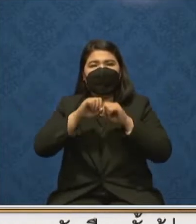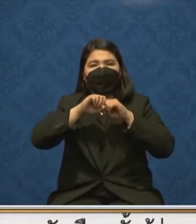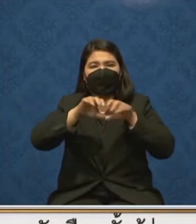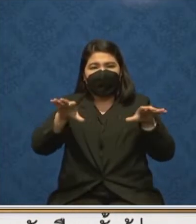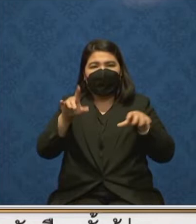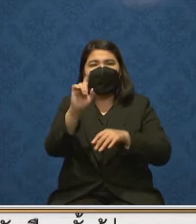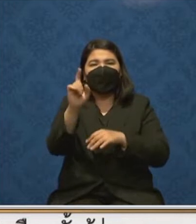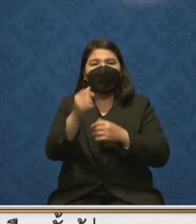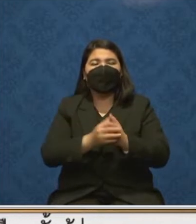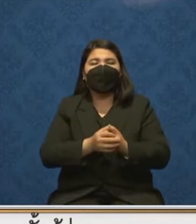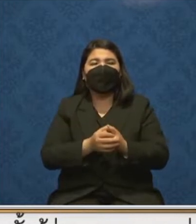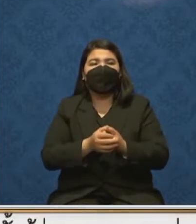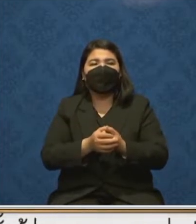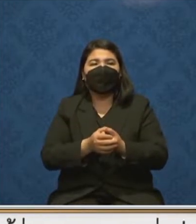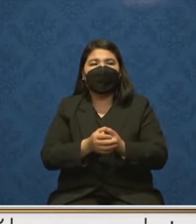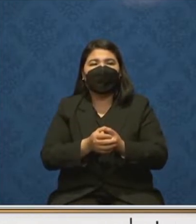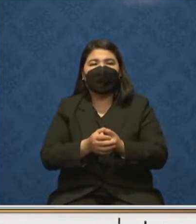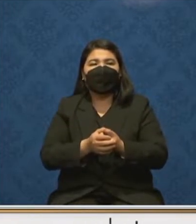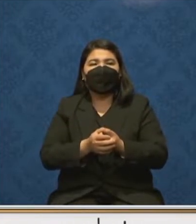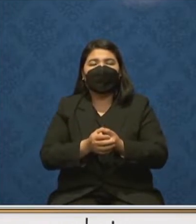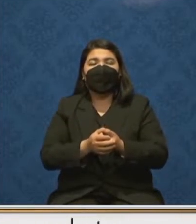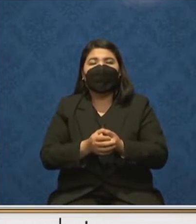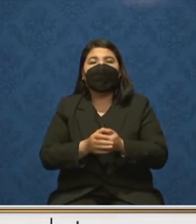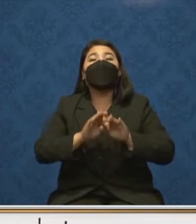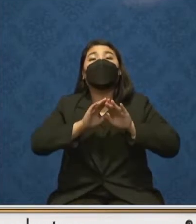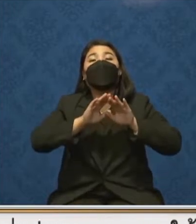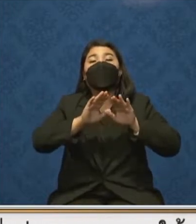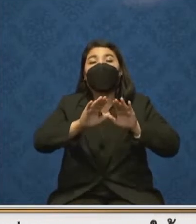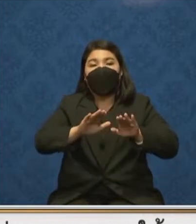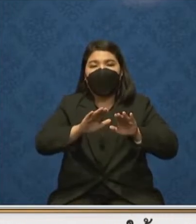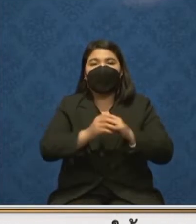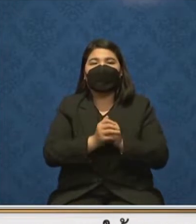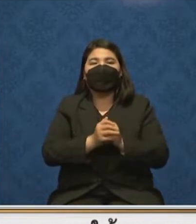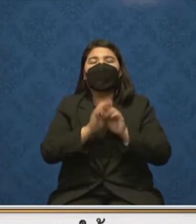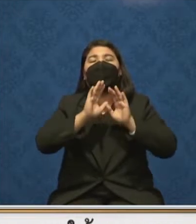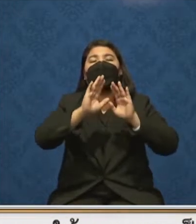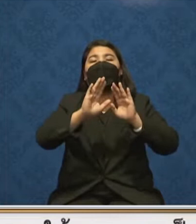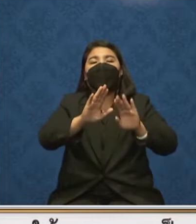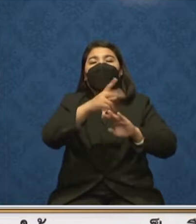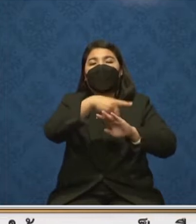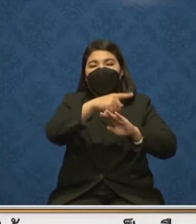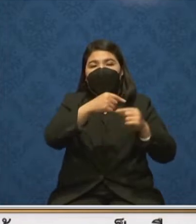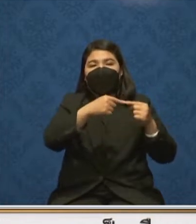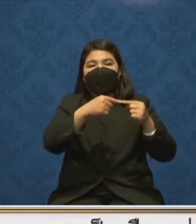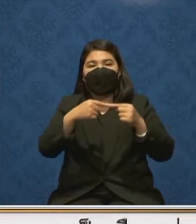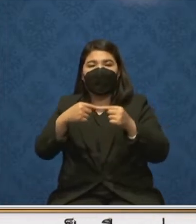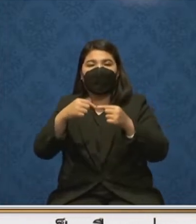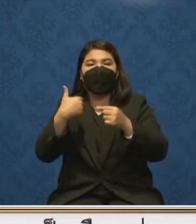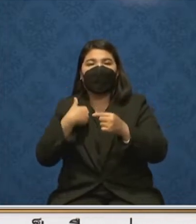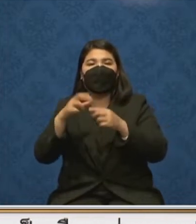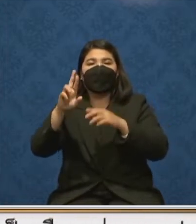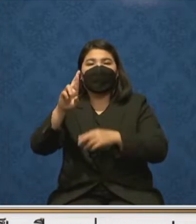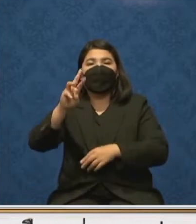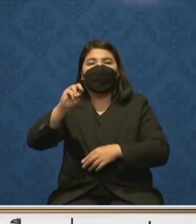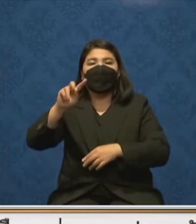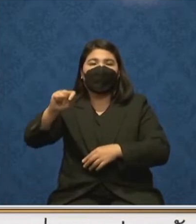ถ้านี่ฉจะขอฝากเรื่องไป ฝากท่านประทานไปยงรฐมนตรีช่วยว่าการกระทวงสารฐาน